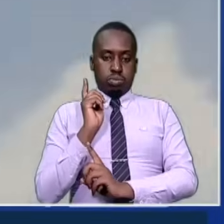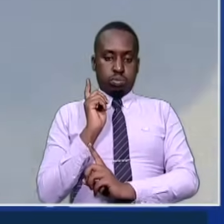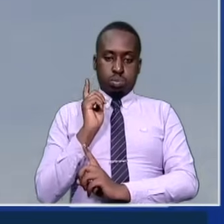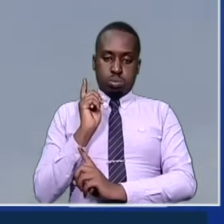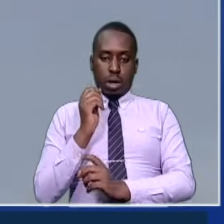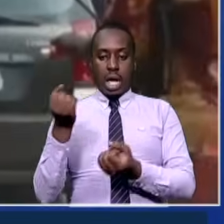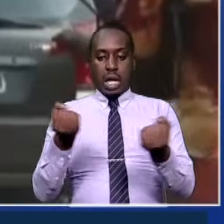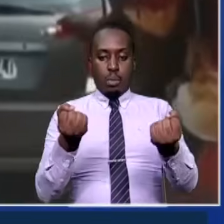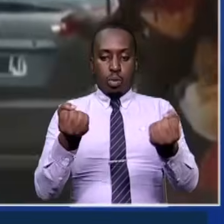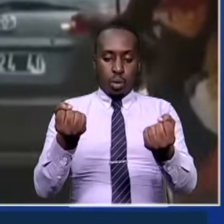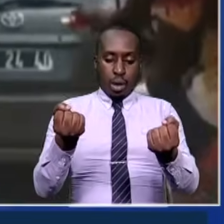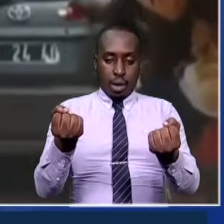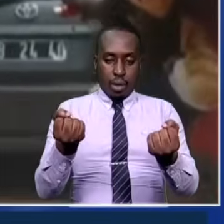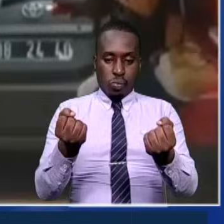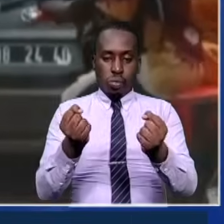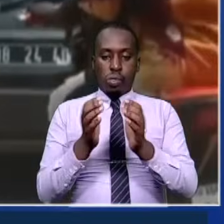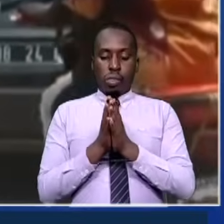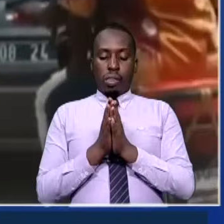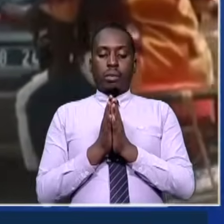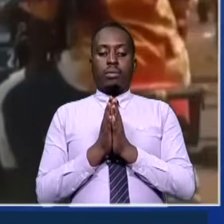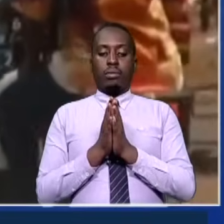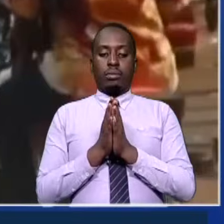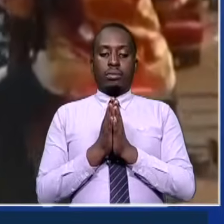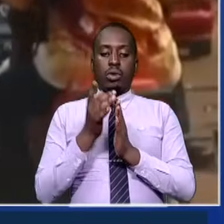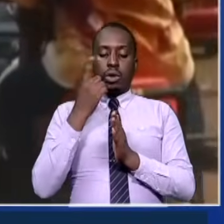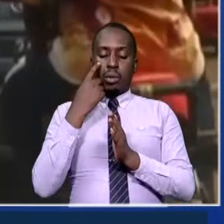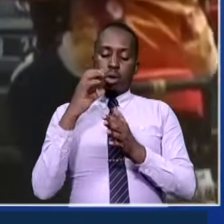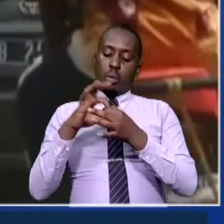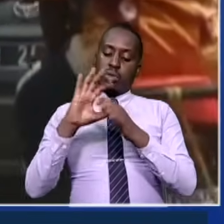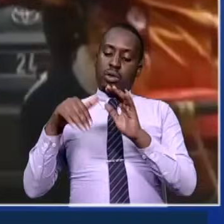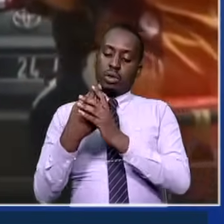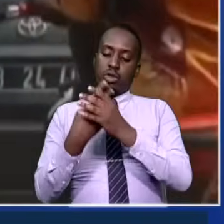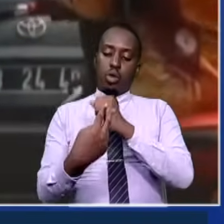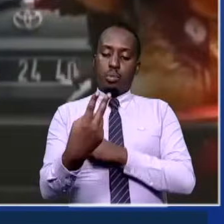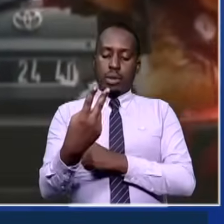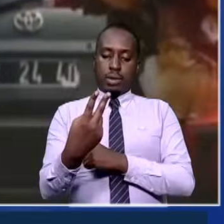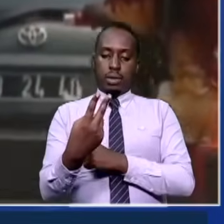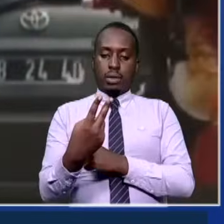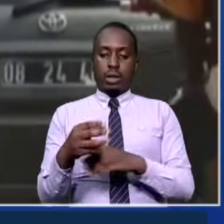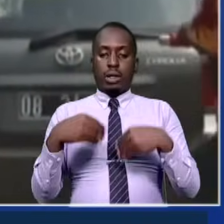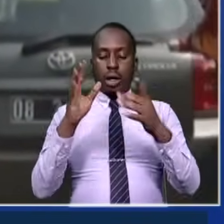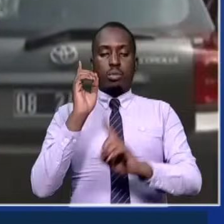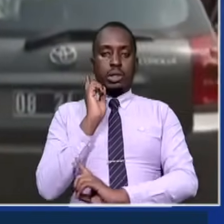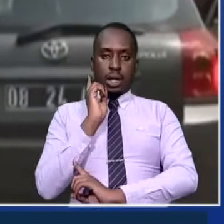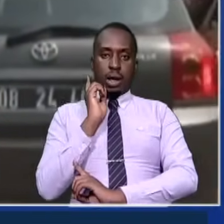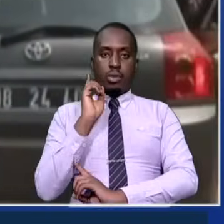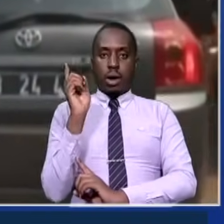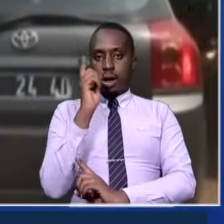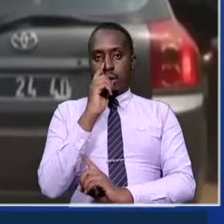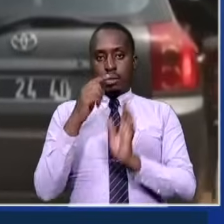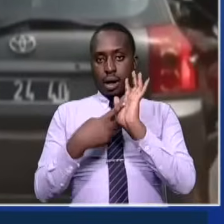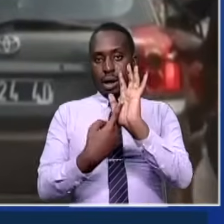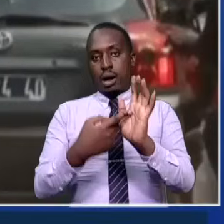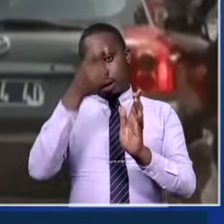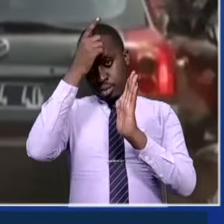vehicular patrols all over the city so combination ya zombi itanga umutekano kandi biragaragara